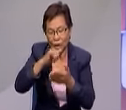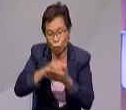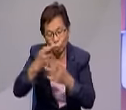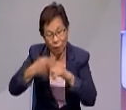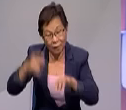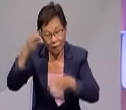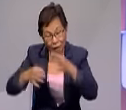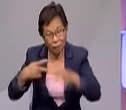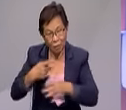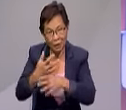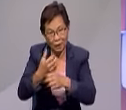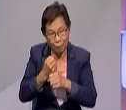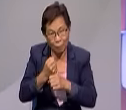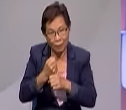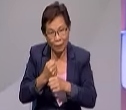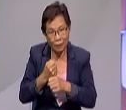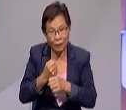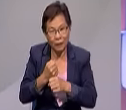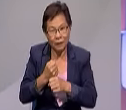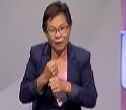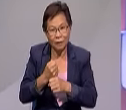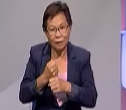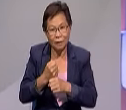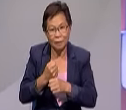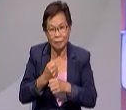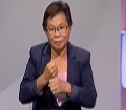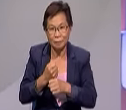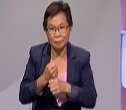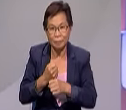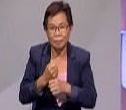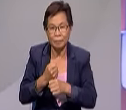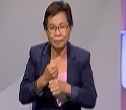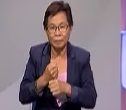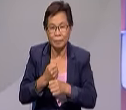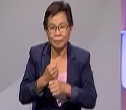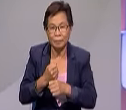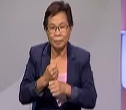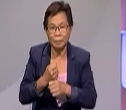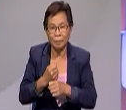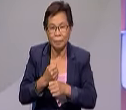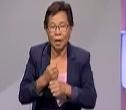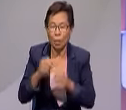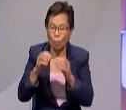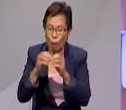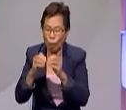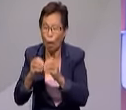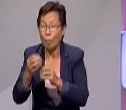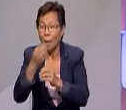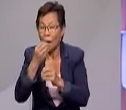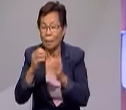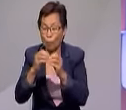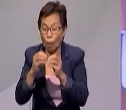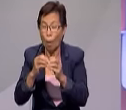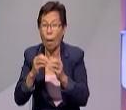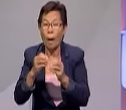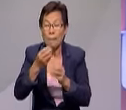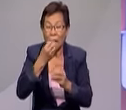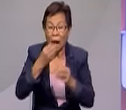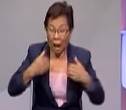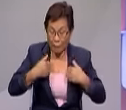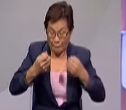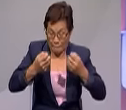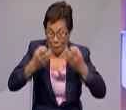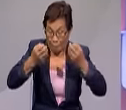tetapi kalau kita dapat meningkatkan pengambilan makanan-makanan yang mempunyai kandungan air yang tinggi,